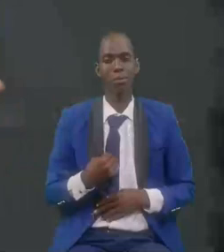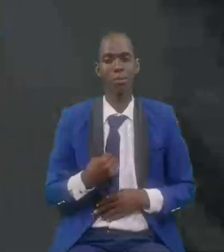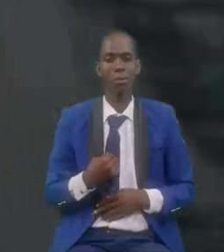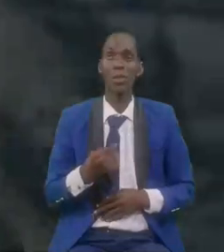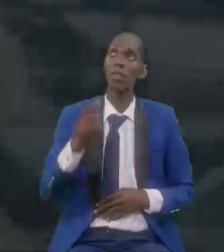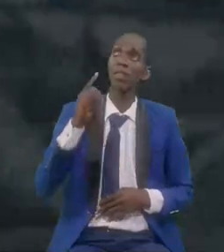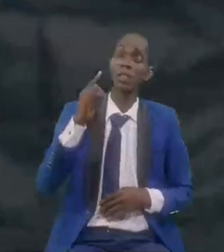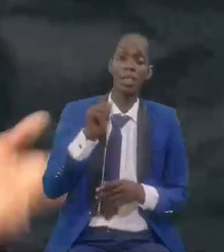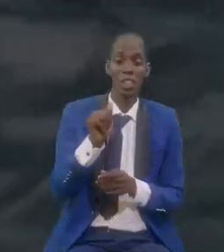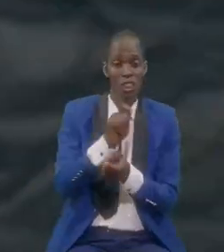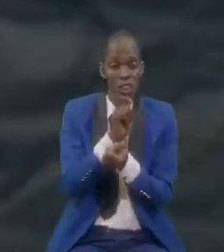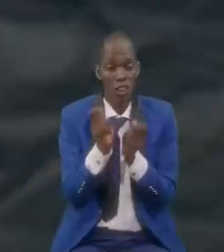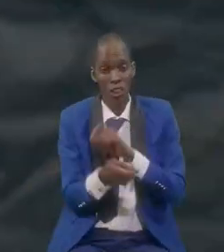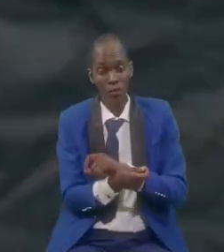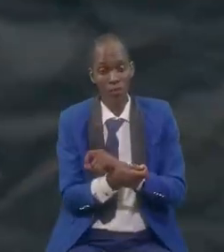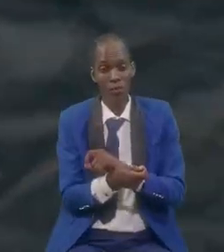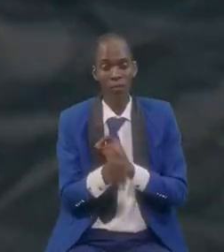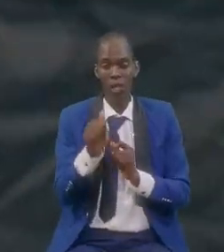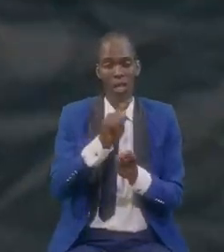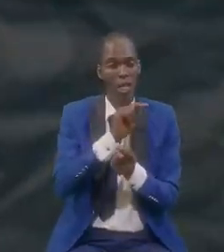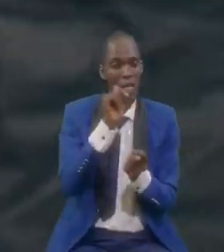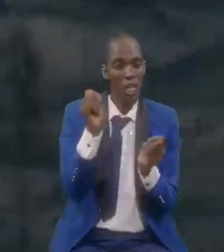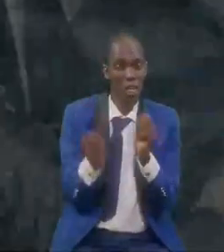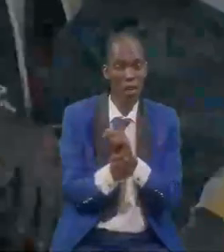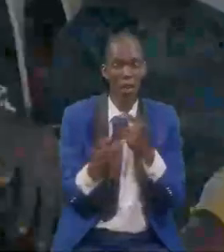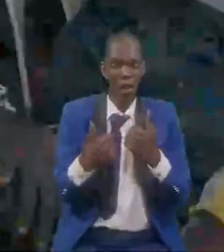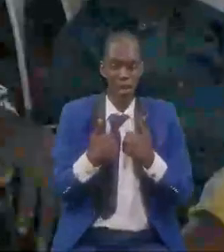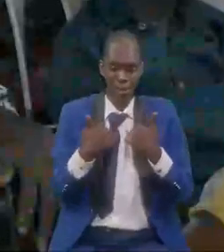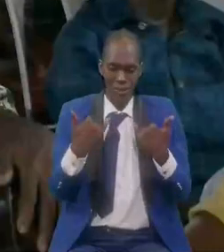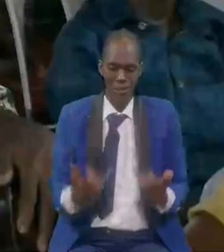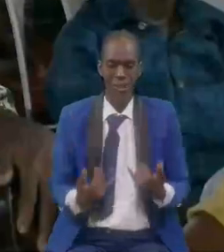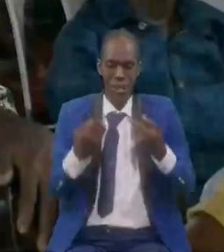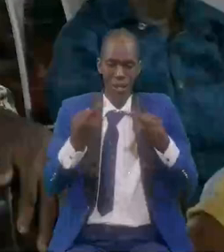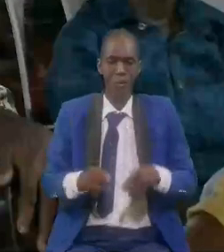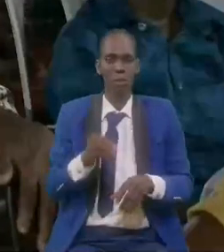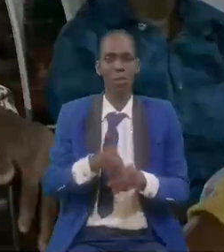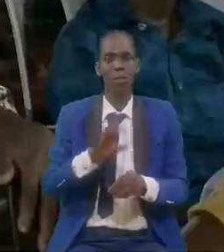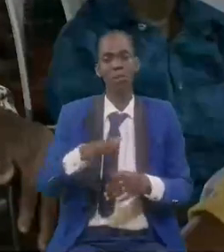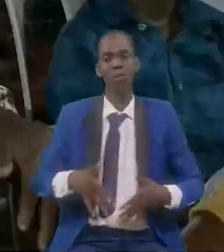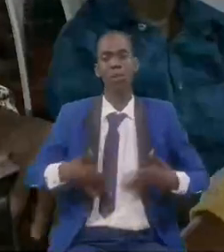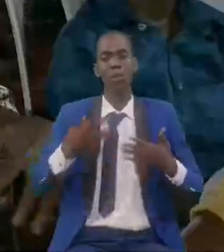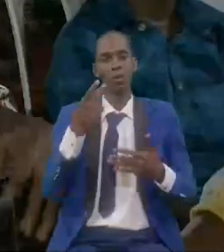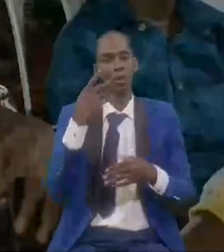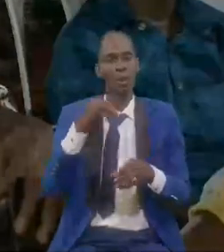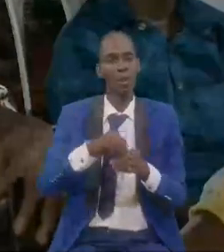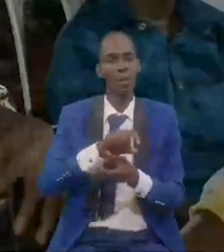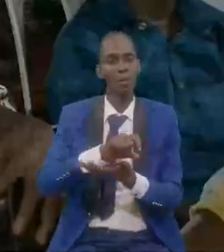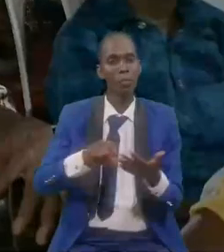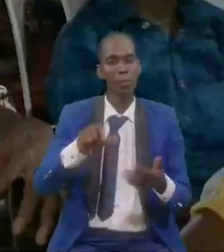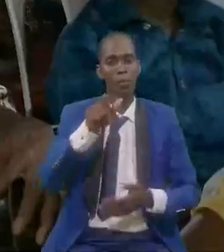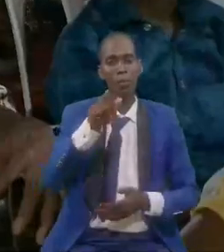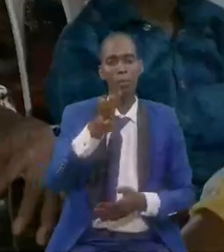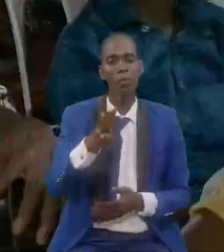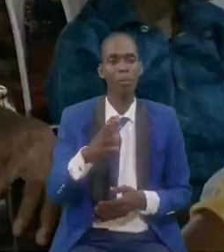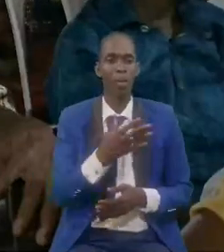et un changement, une transformation a lieu dans ta vie. Verset 24. Verset 24. Et